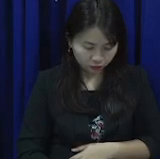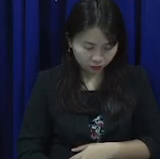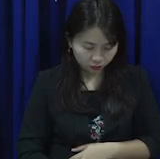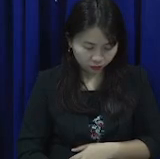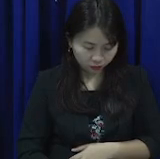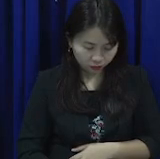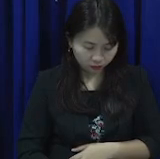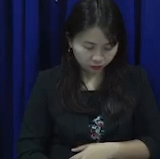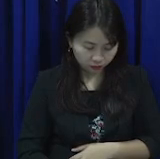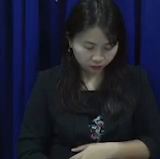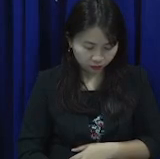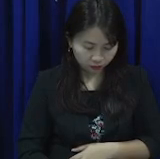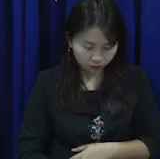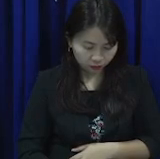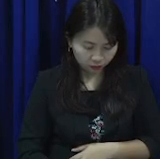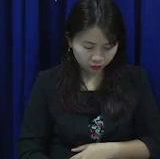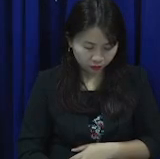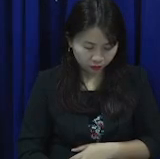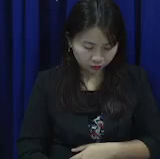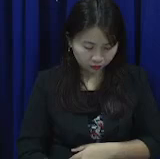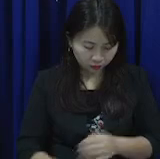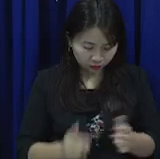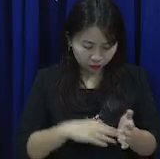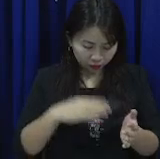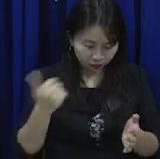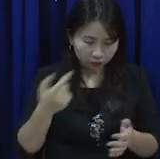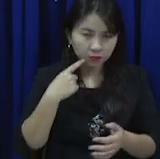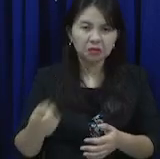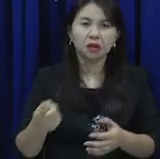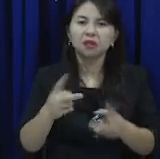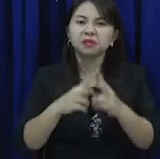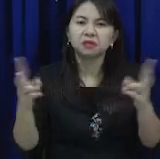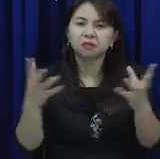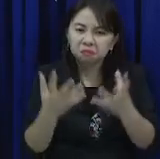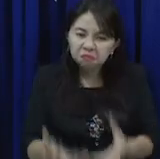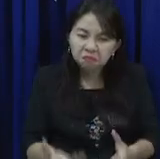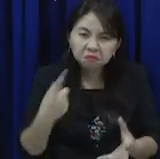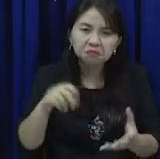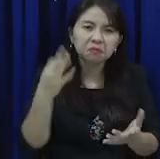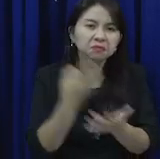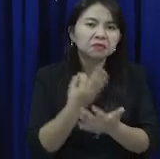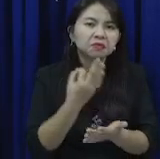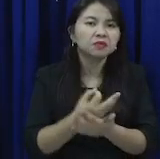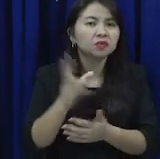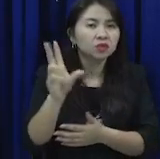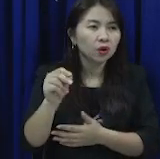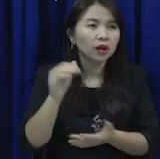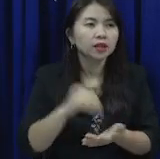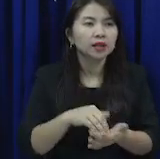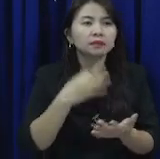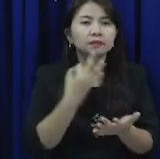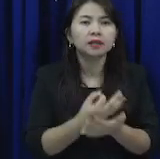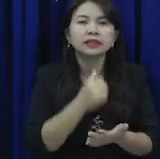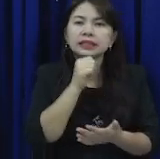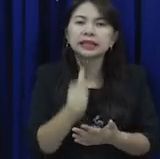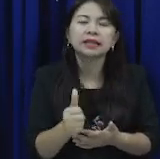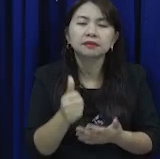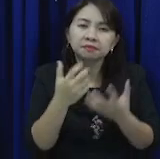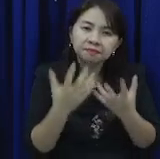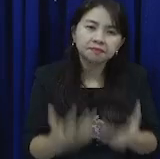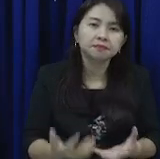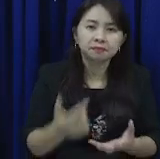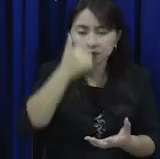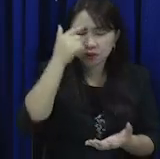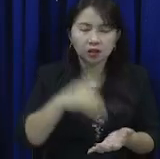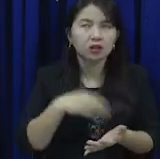pero uulitin ko yan Akala ng iba mabigat na yung pera no no hindi yung perang mabigat na sabihin na natin